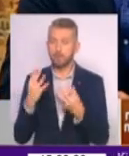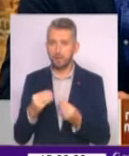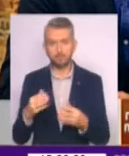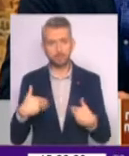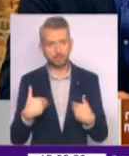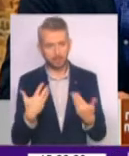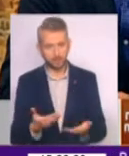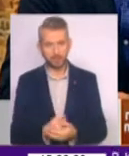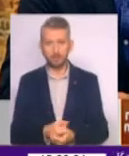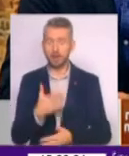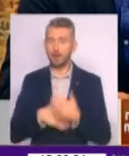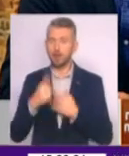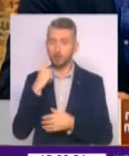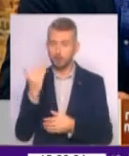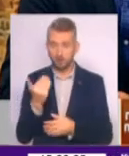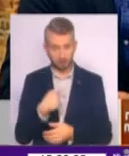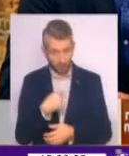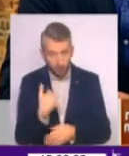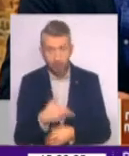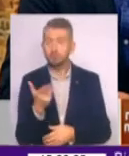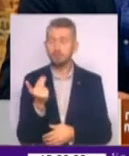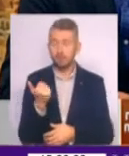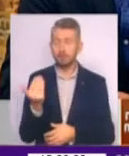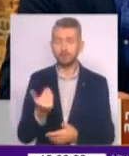Добрий день. Прошу, раді чути вас. А, це я вже, да? Так, це ви.